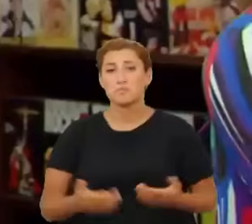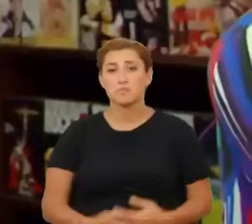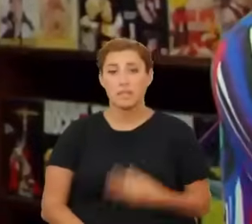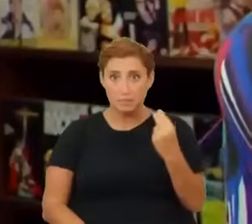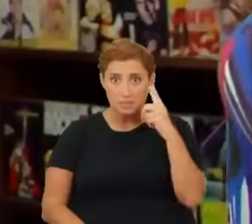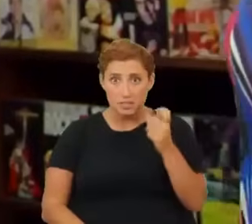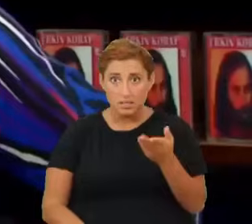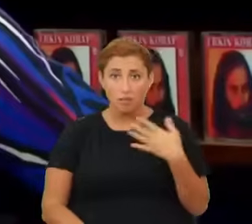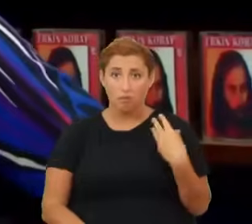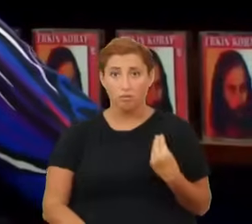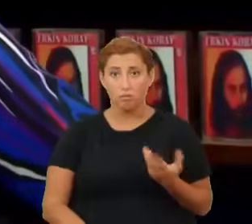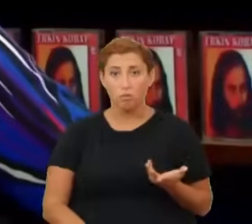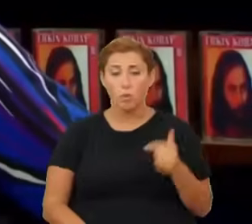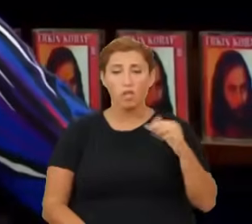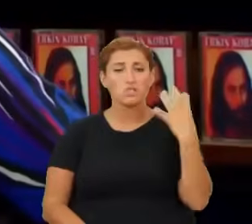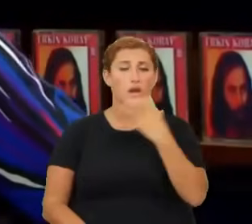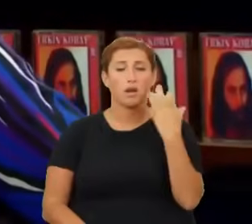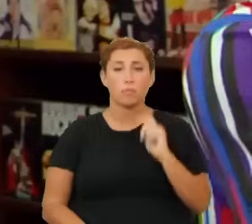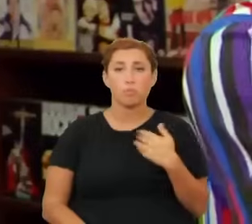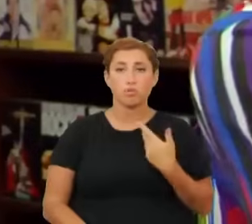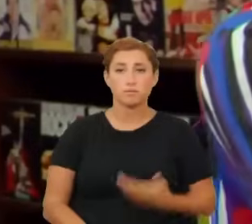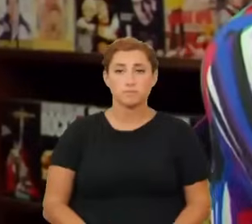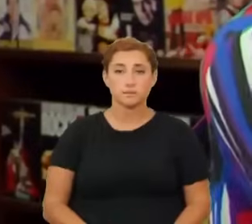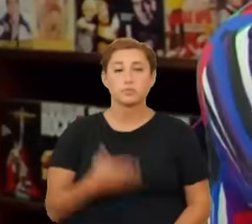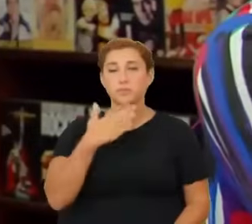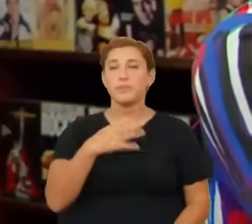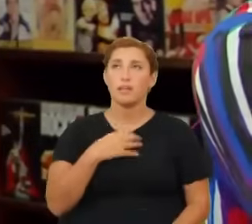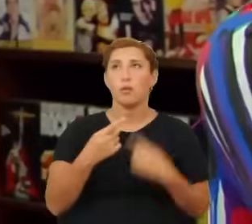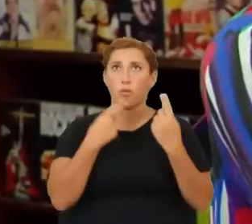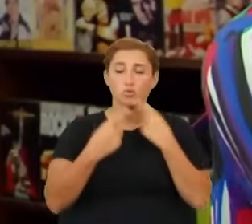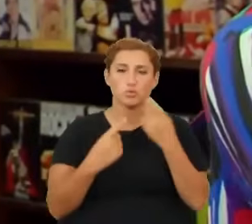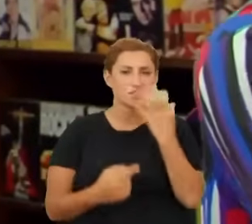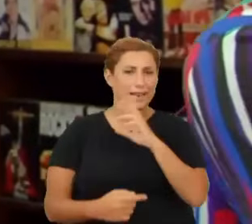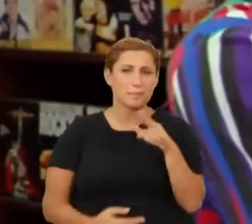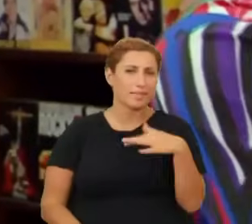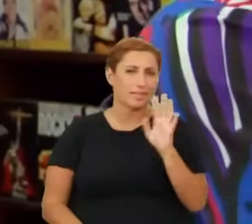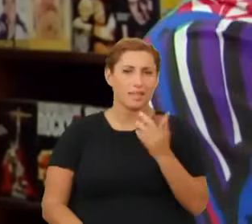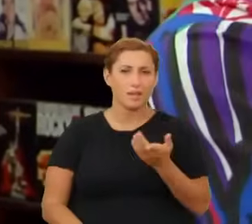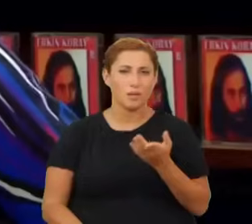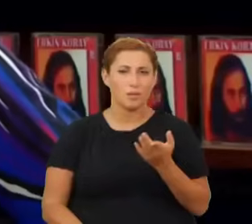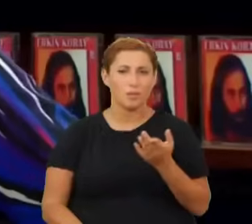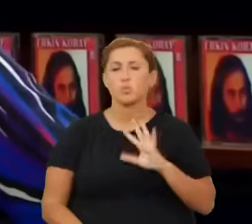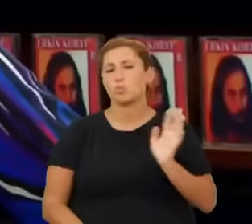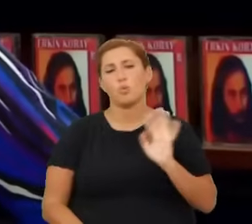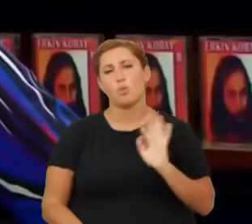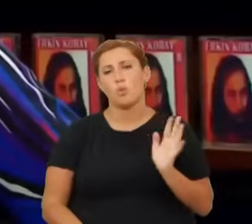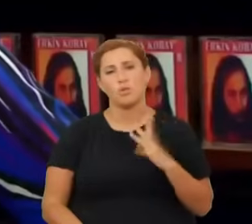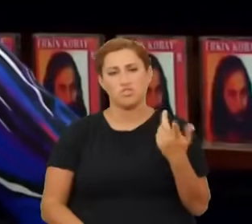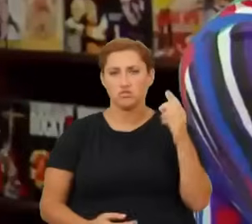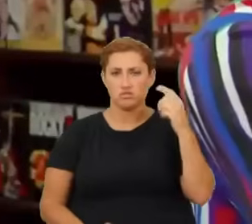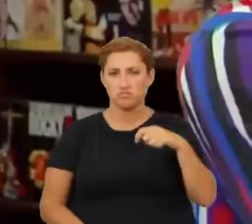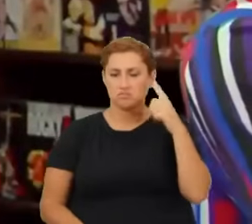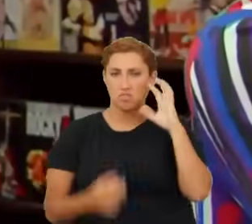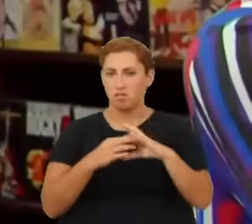Ha? İyi misin? İyiyim ya. Böyle şarkı mırıldanıyorum. Yok, kendi kendine konuşuyordum bir oğlum. Hiç şarkı gibi değil dedim. Öyle bir şey yoktu yani. Yok ya, ne alakası var